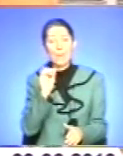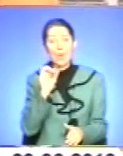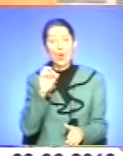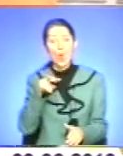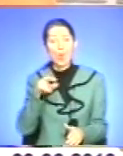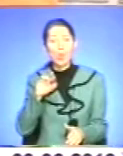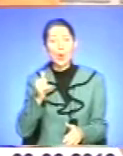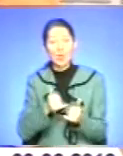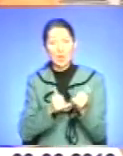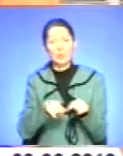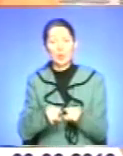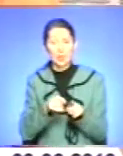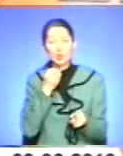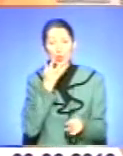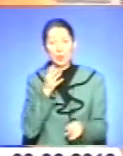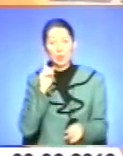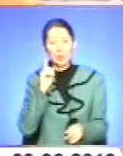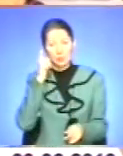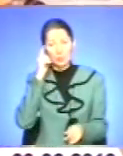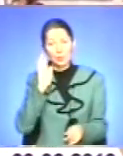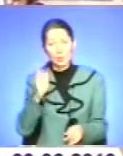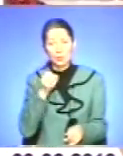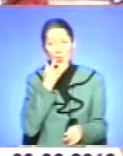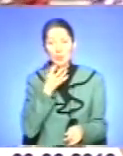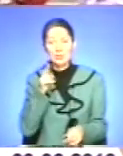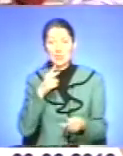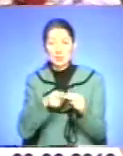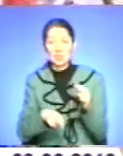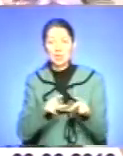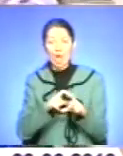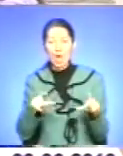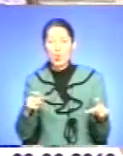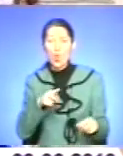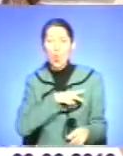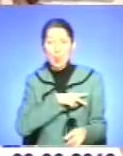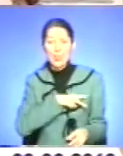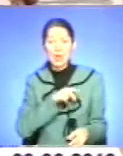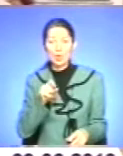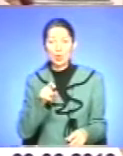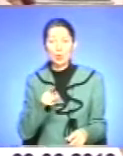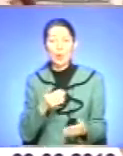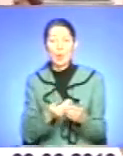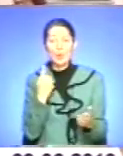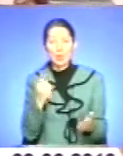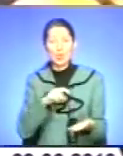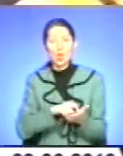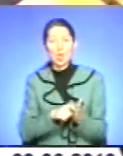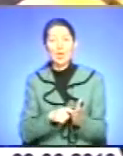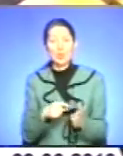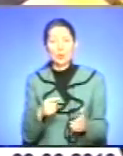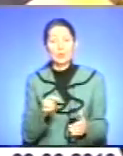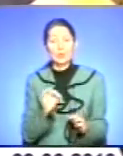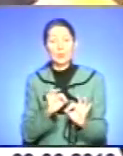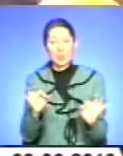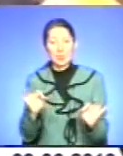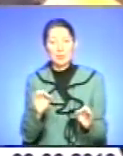теж йде добре, думаю, що буде все добре. Закінчила на медаль, від першого класу відмінниця, так що думаю, що буде все добре. Павліна хоче